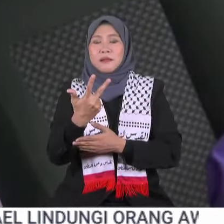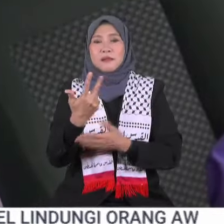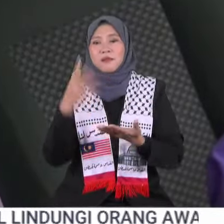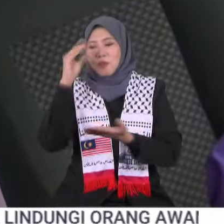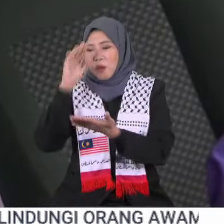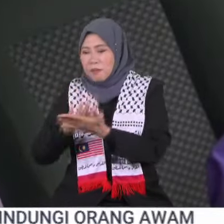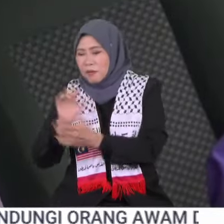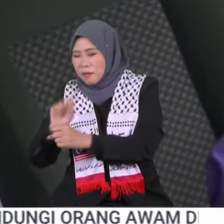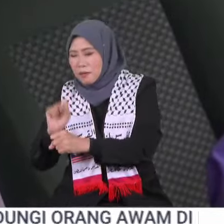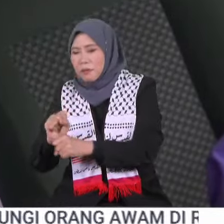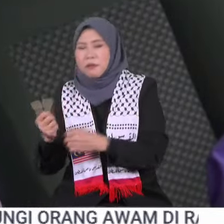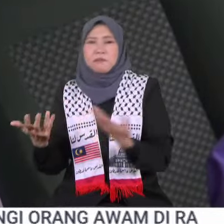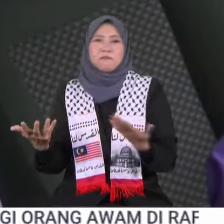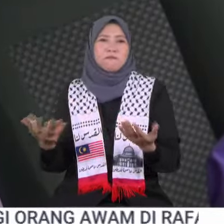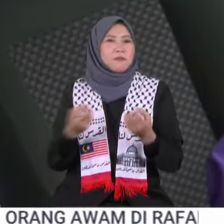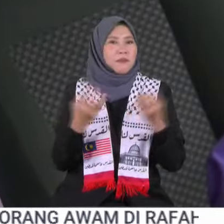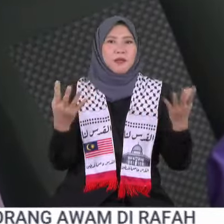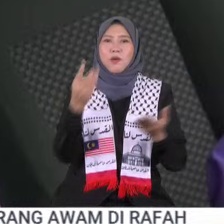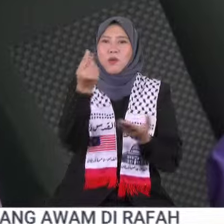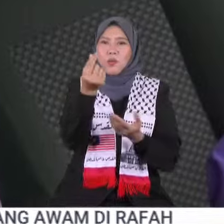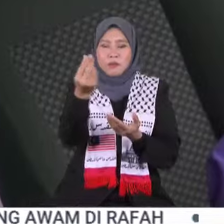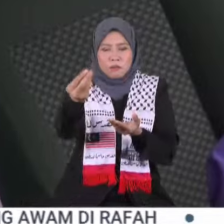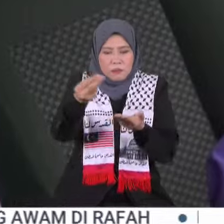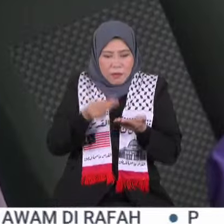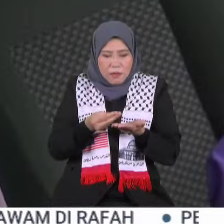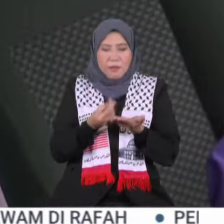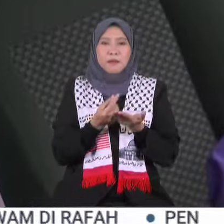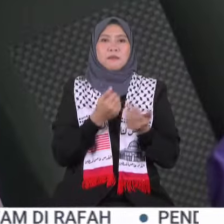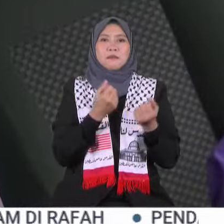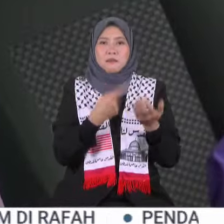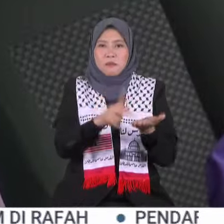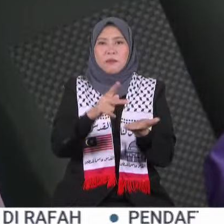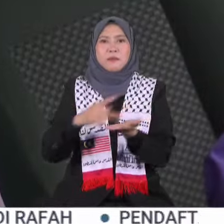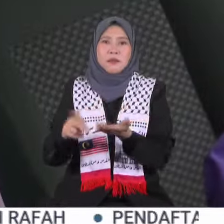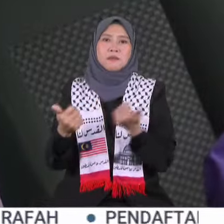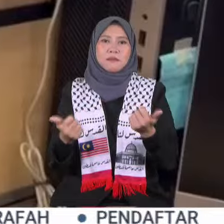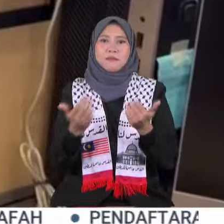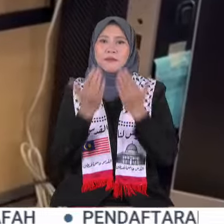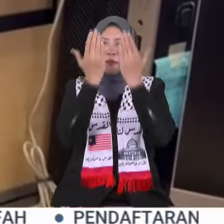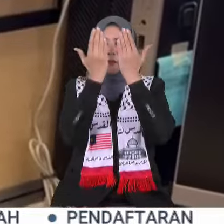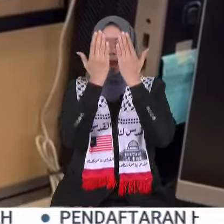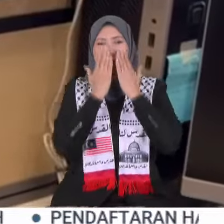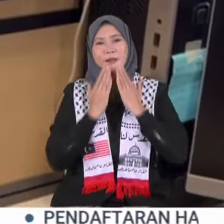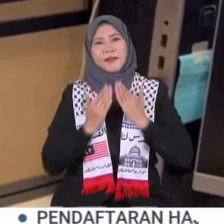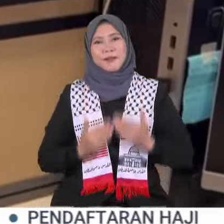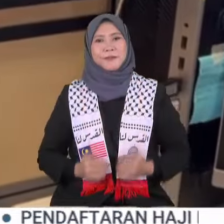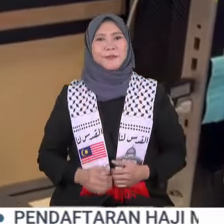tu je, kita banyak membantu ni lah. Banyak. Syukur Alhamdulillah.